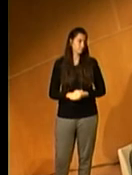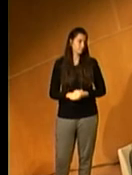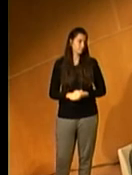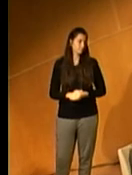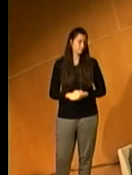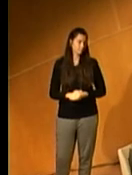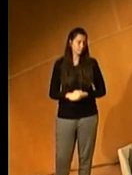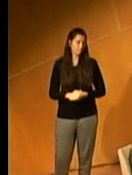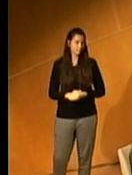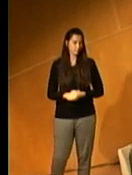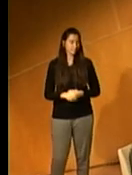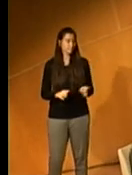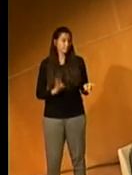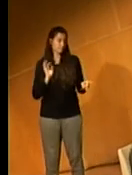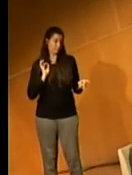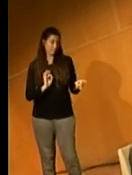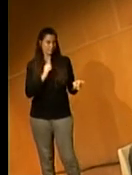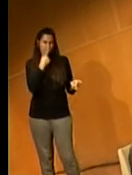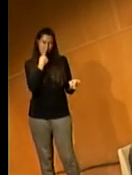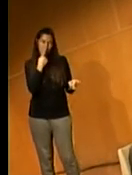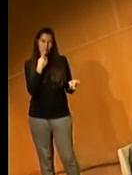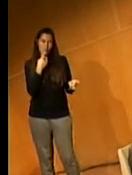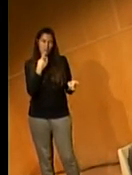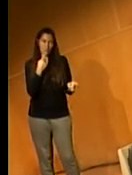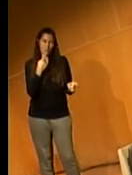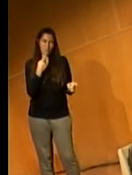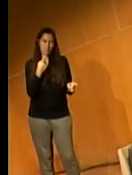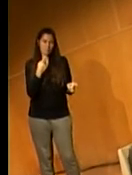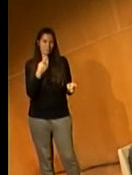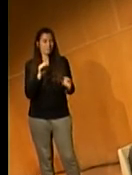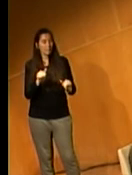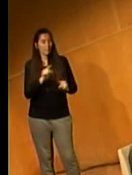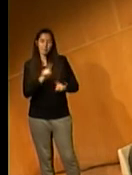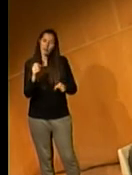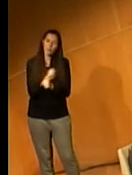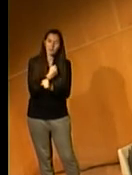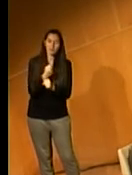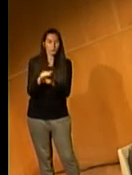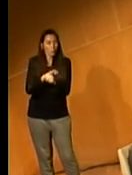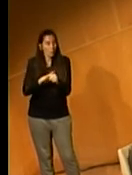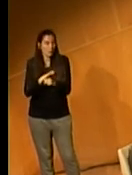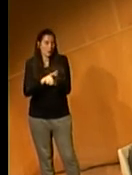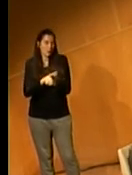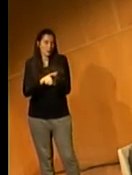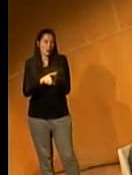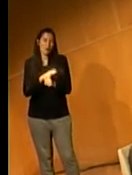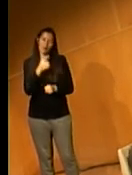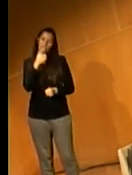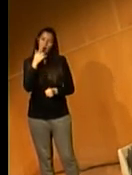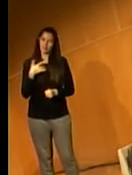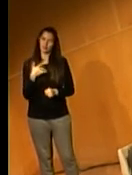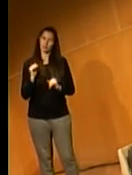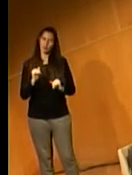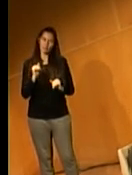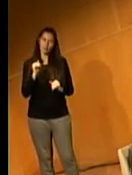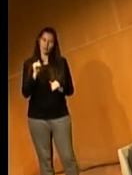Je pense que quand même, c'est une expérience tentée, même si elle ne réussit pas à 100%, il y a quand même quelque chose à en retenir. Même si ce n'est